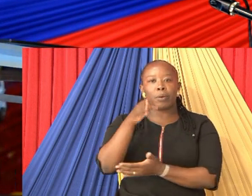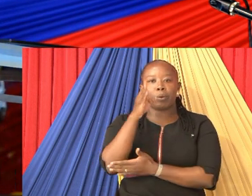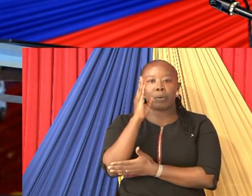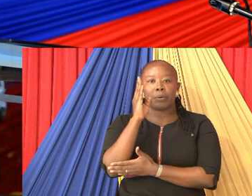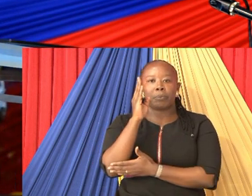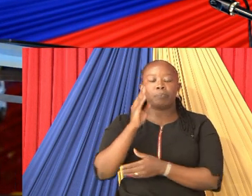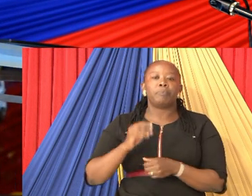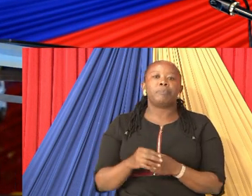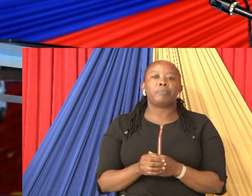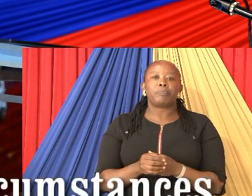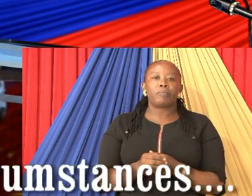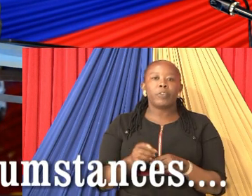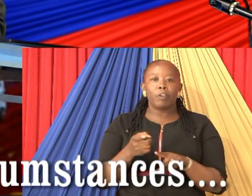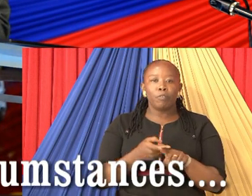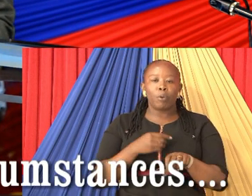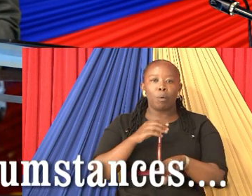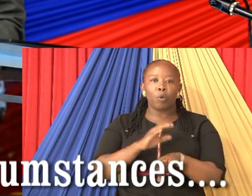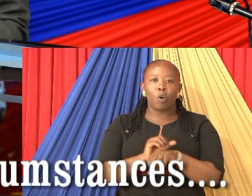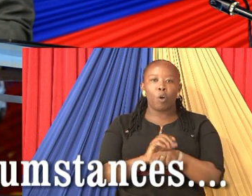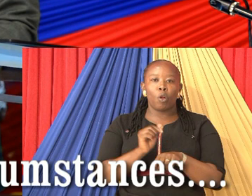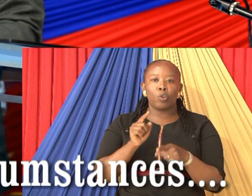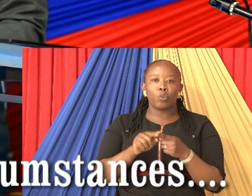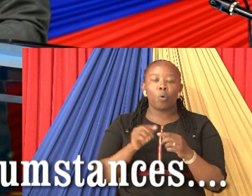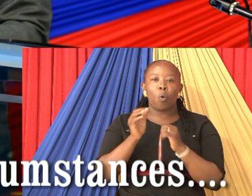katika neno la mwongozo kwamba